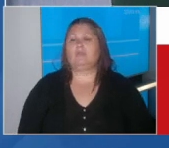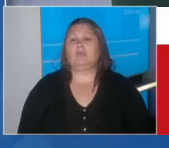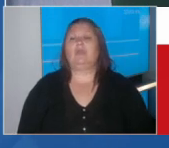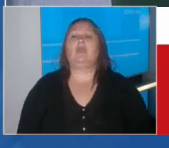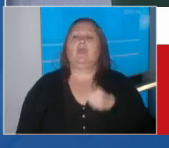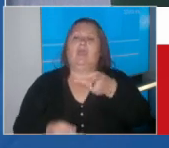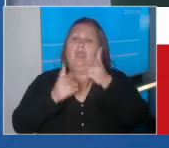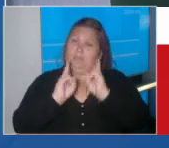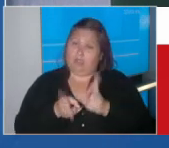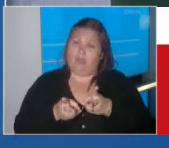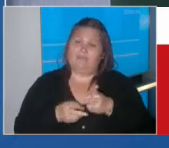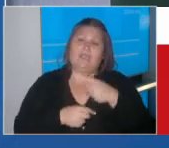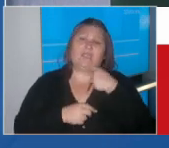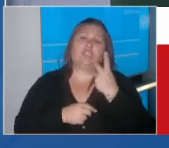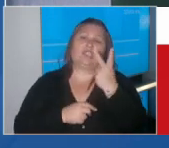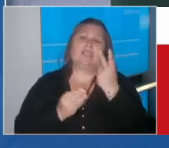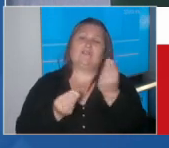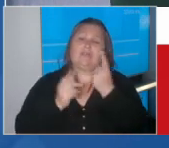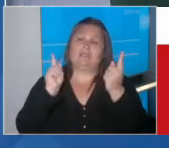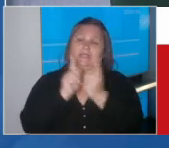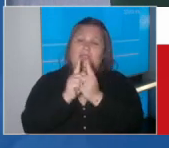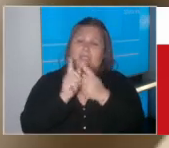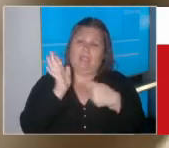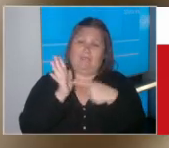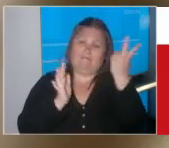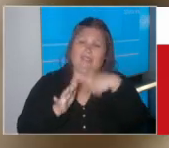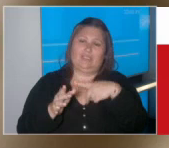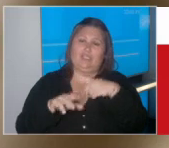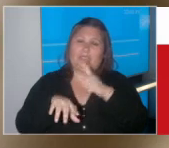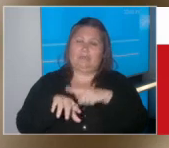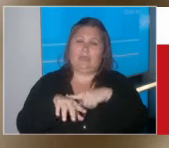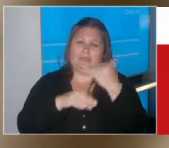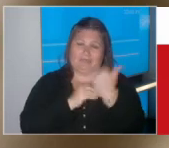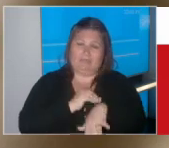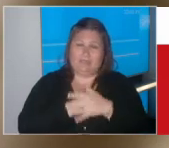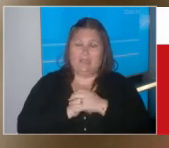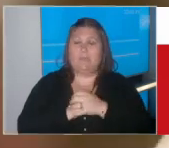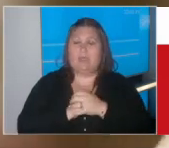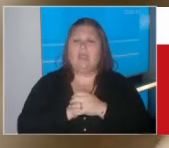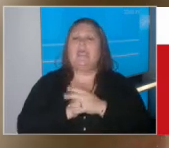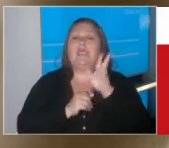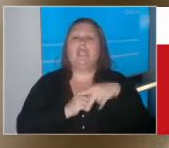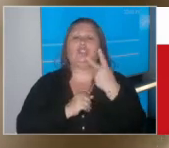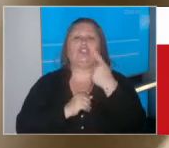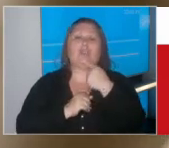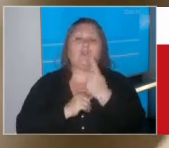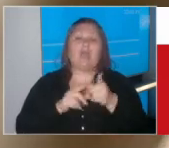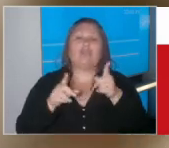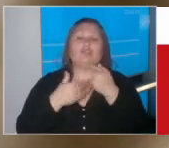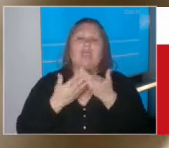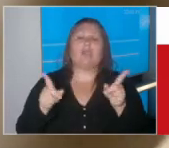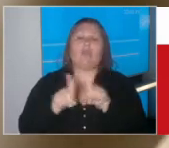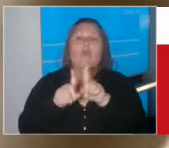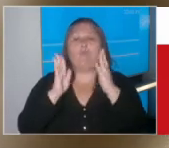הם יכולים, ואני אגיד שני דברים קצרים, כי אני הבנתי שהזמן מסתיים לנו. אחד, יש אמרה כזאת, אין כמו בבית.